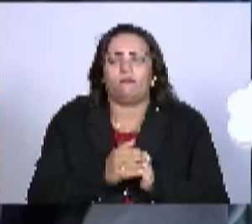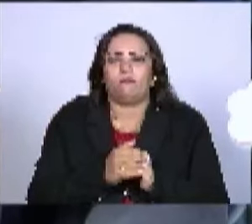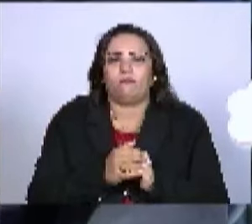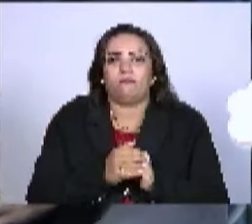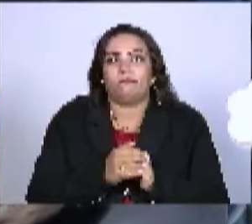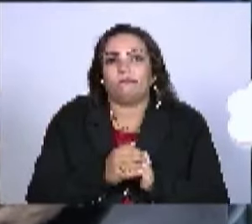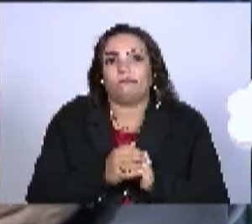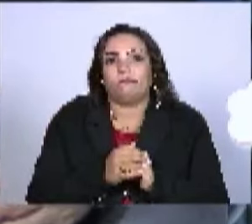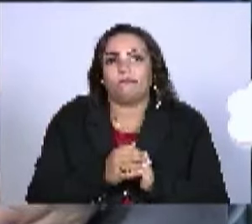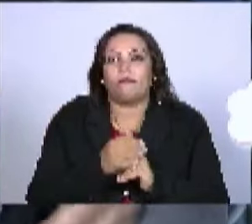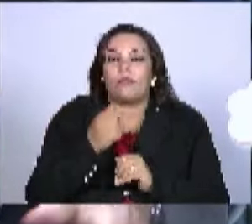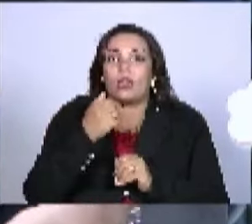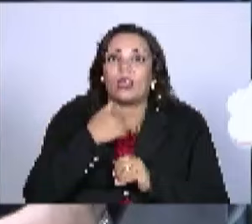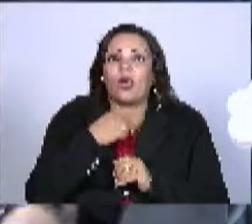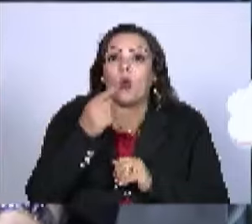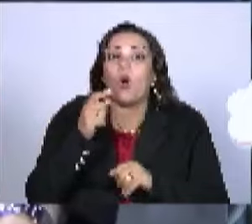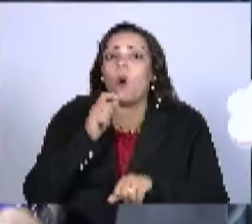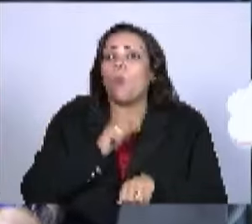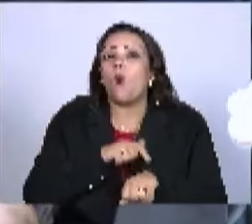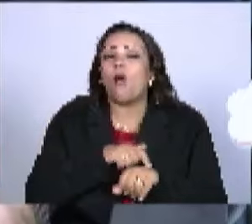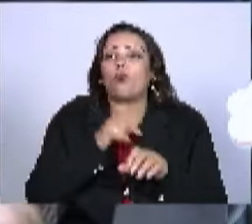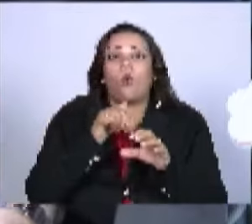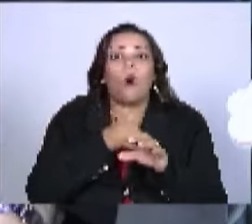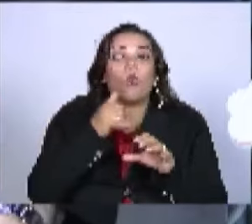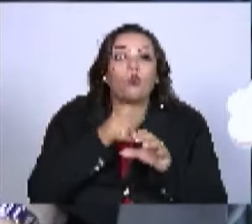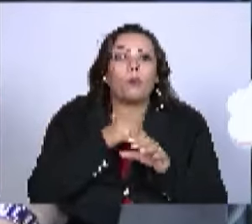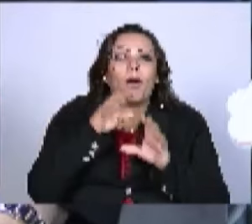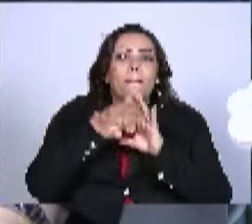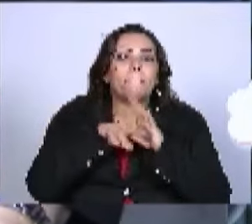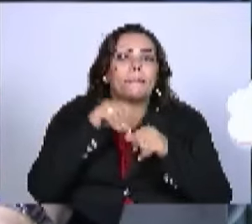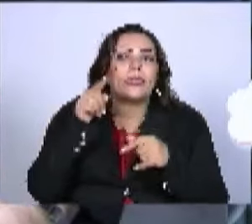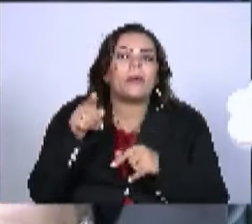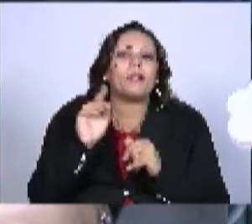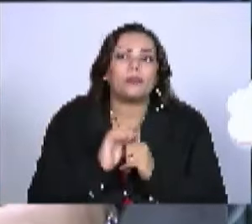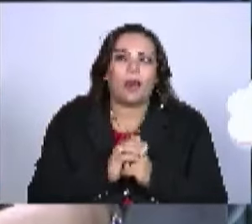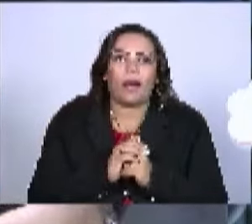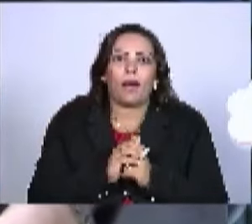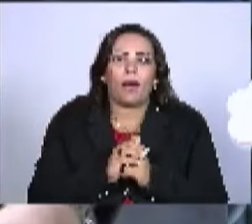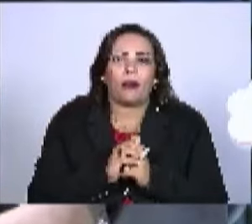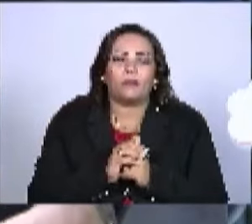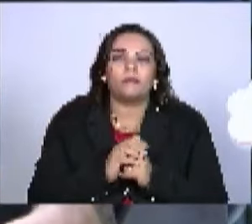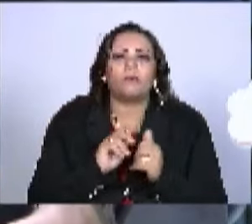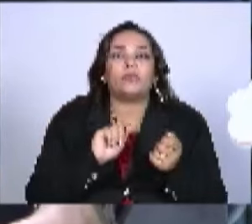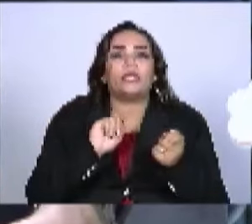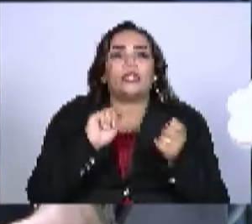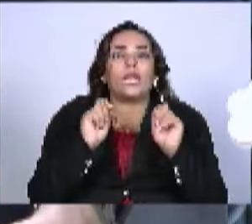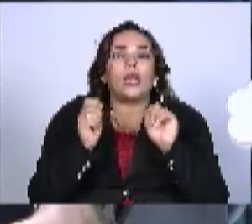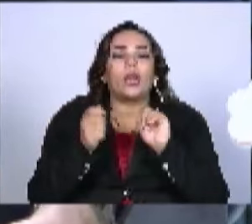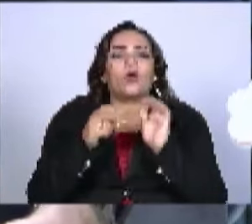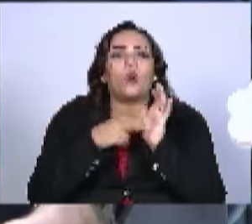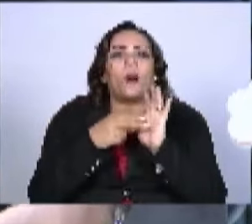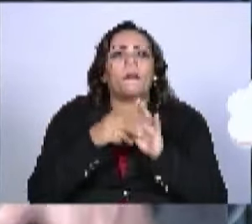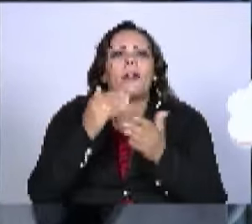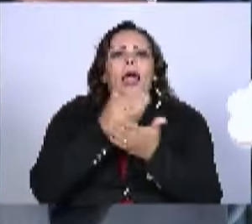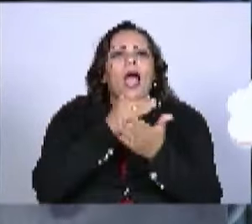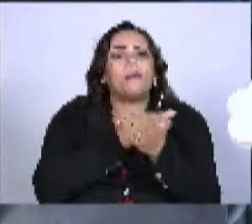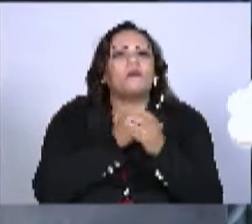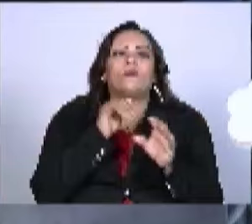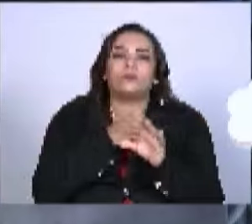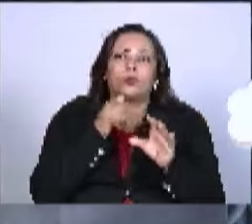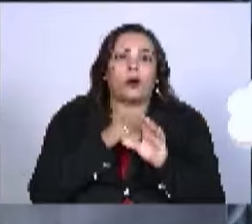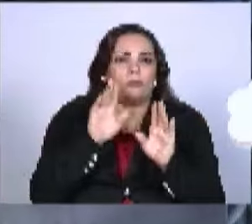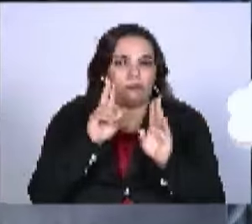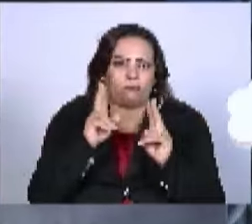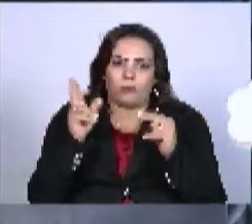انا يعني هو في فتره الخطوبه بيعمل كده غير انه كان بيعمل كده قبل الخطوبه رغم ان انا